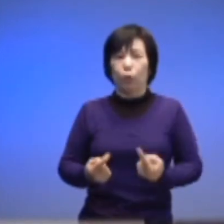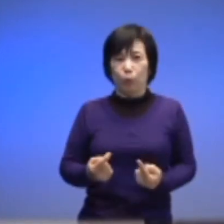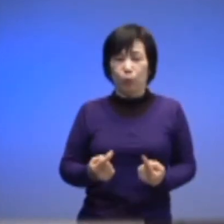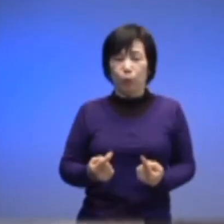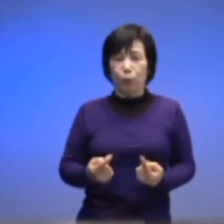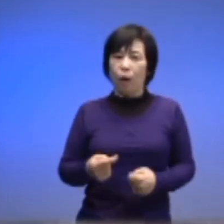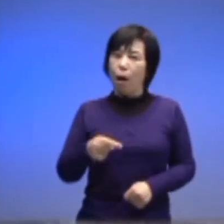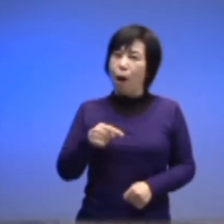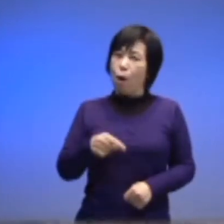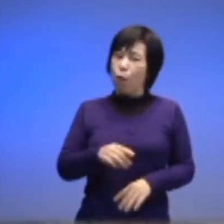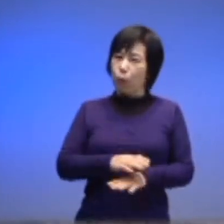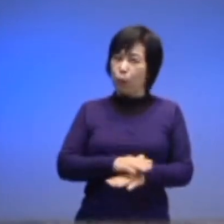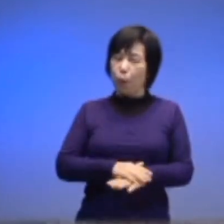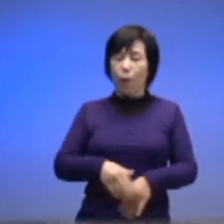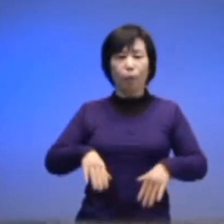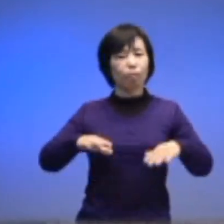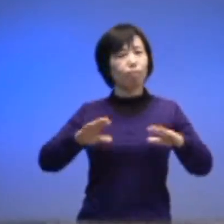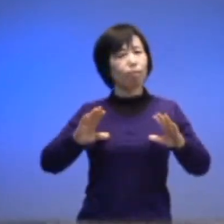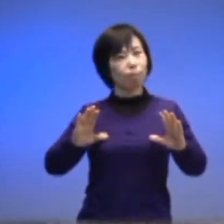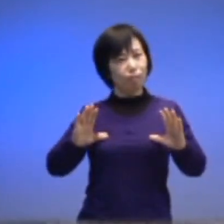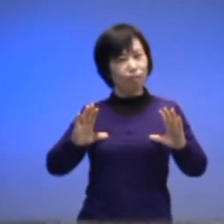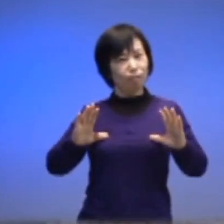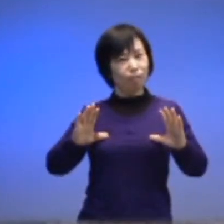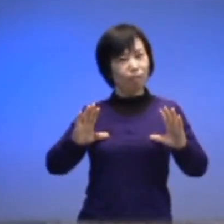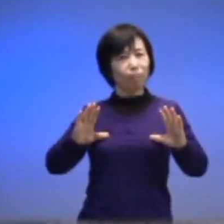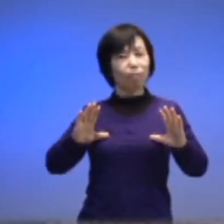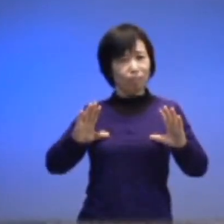にみんなに自慢できる公園やね。